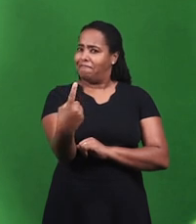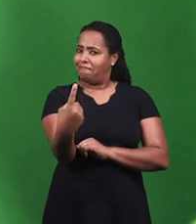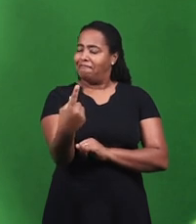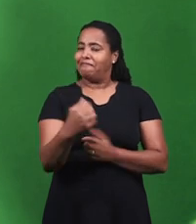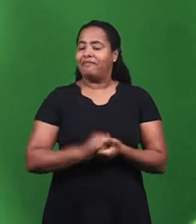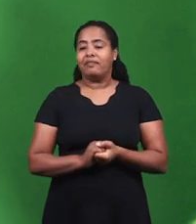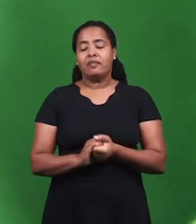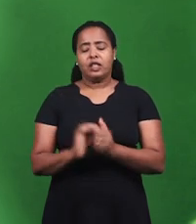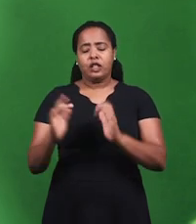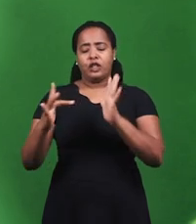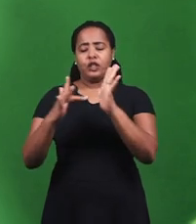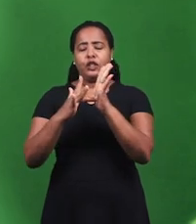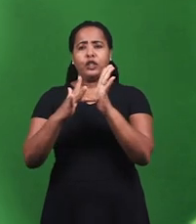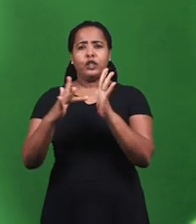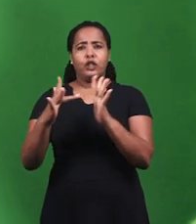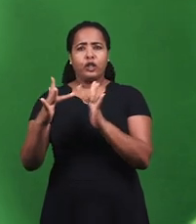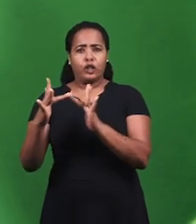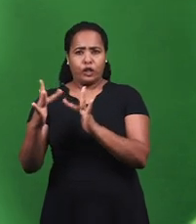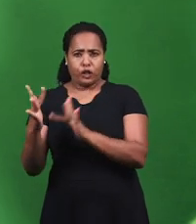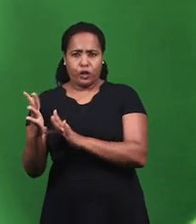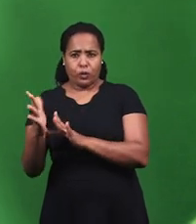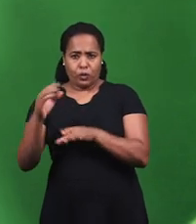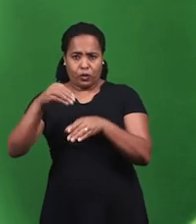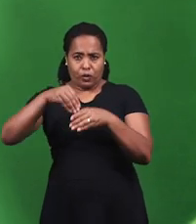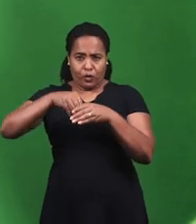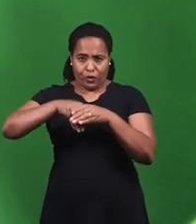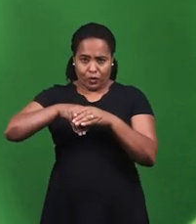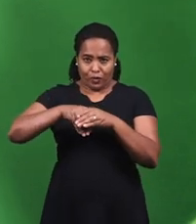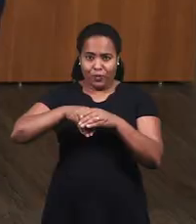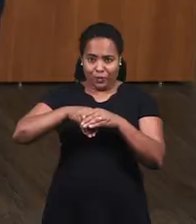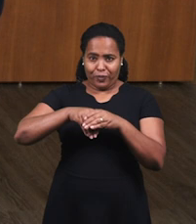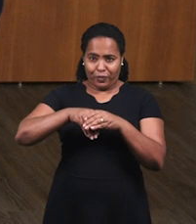тема. Иисус в Ветхом Завете.